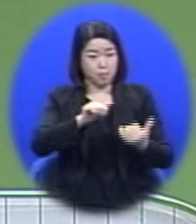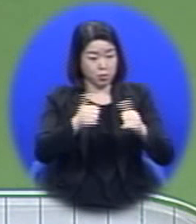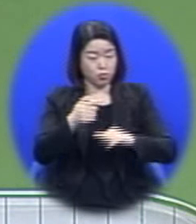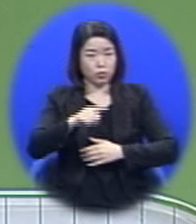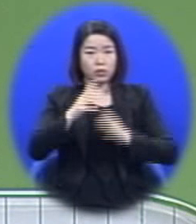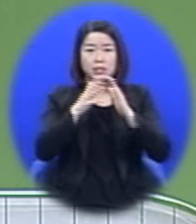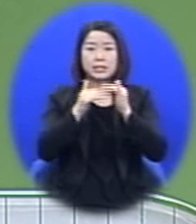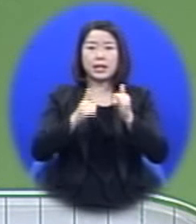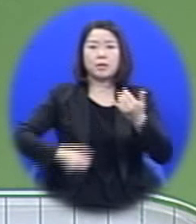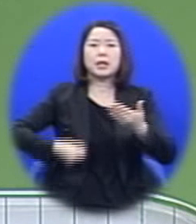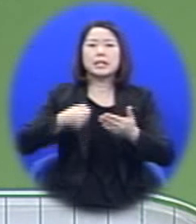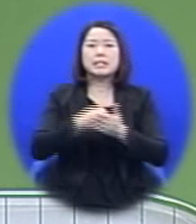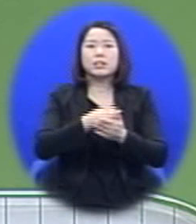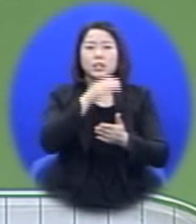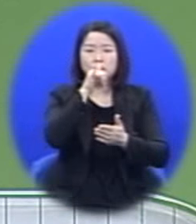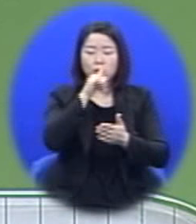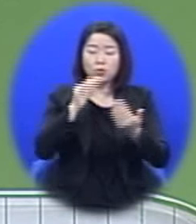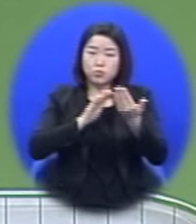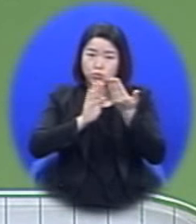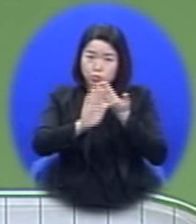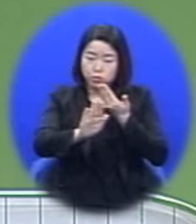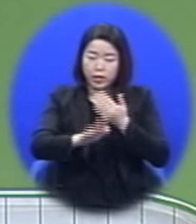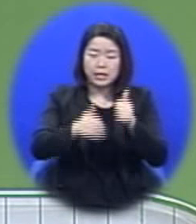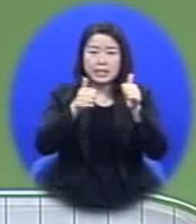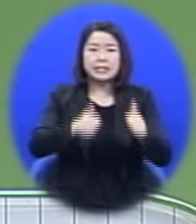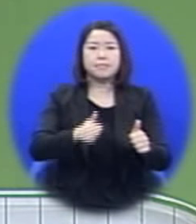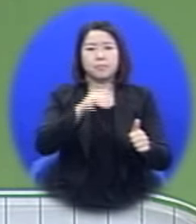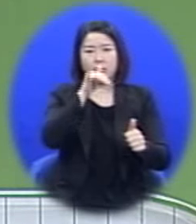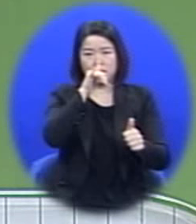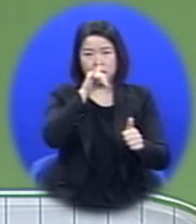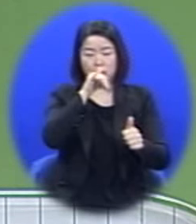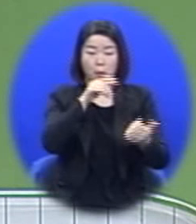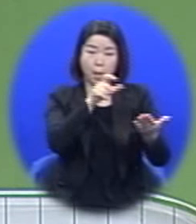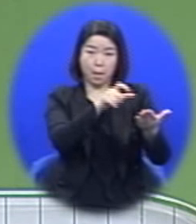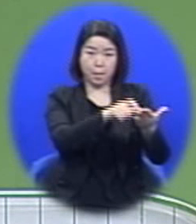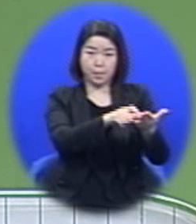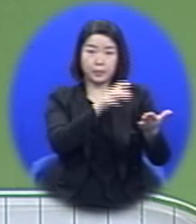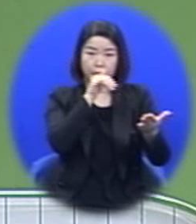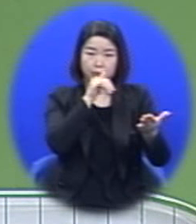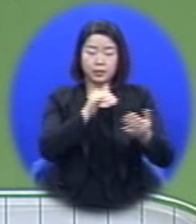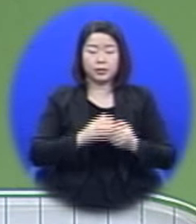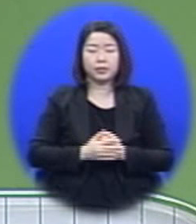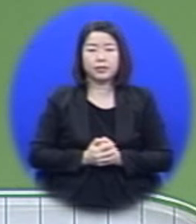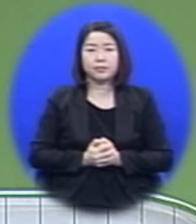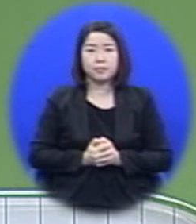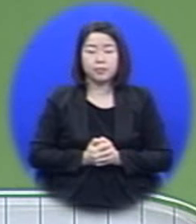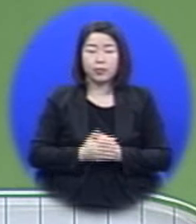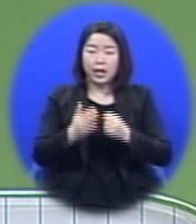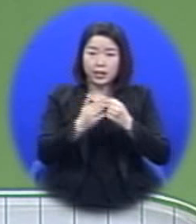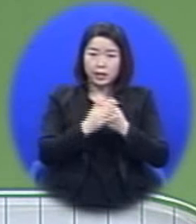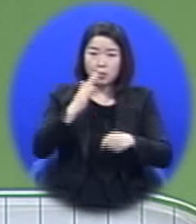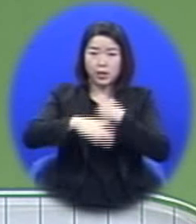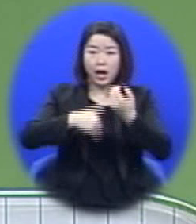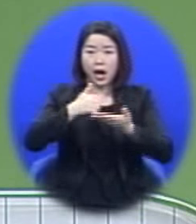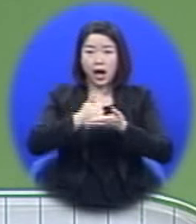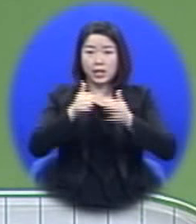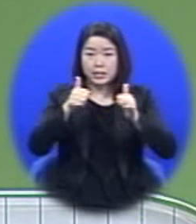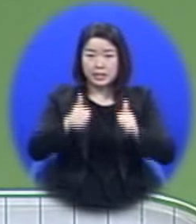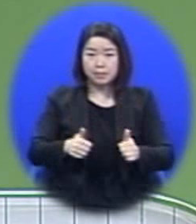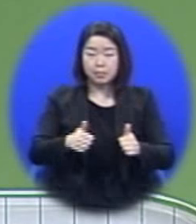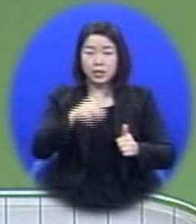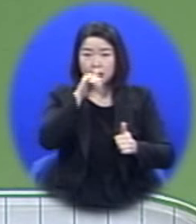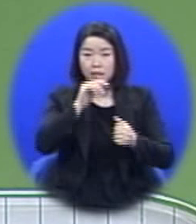사람에게 정해진 것이요 그 후에는 심판이 있으리니 라고 말씀했습니다. 그러므로 하나님의 심판이